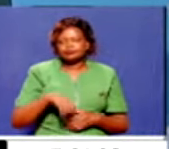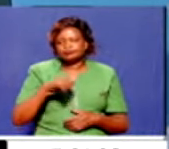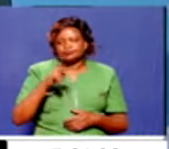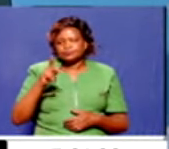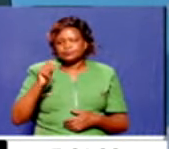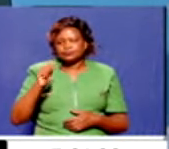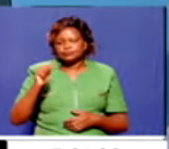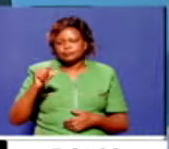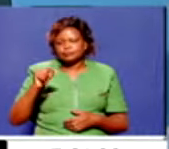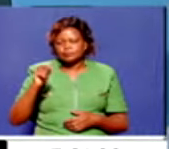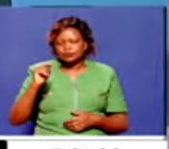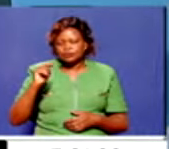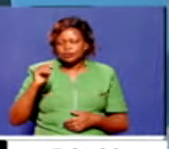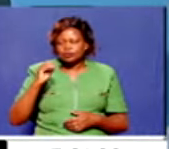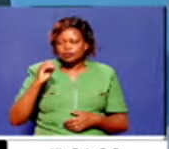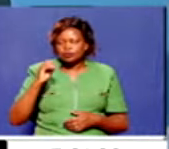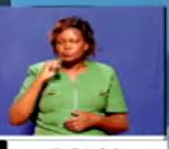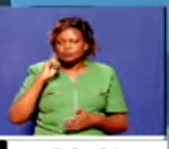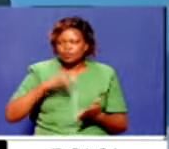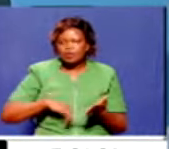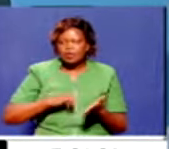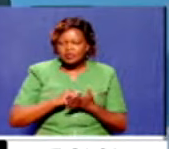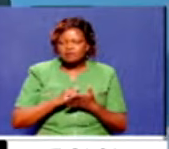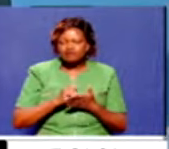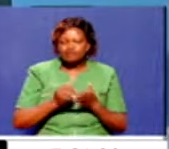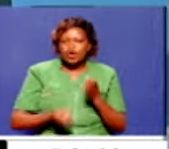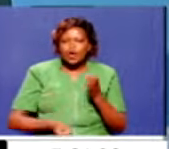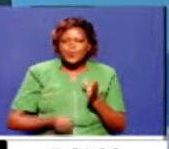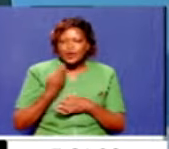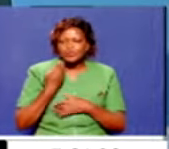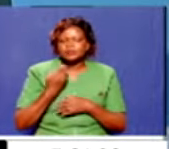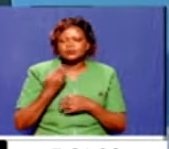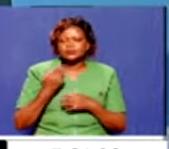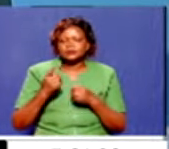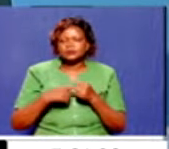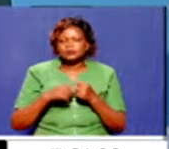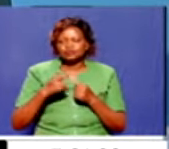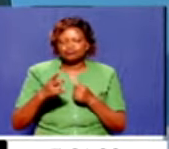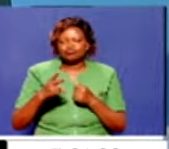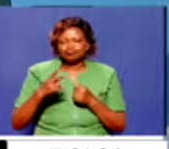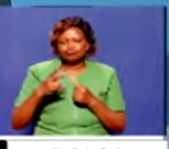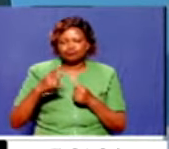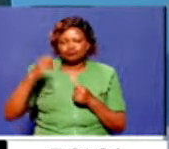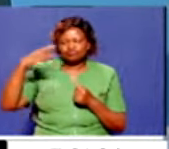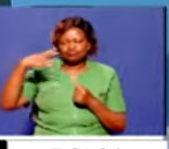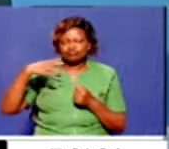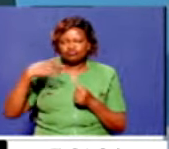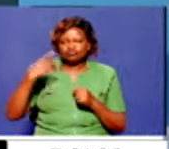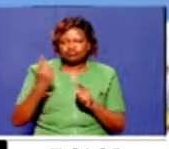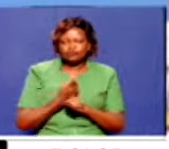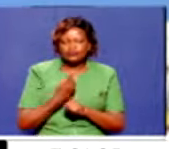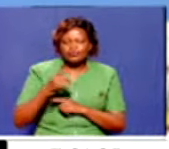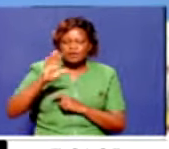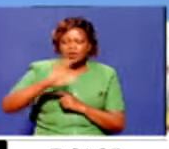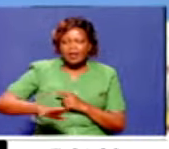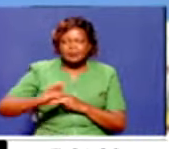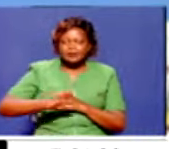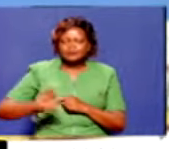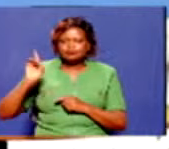amesema kwa sasa kampuni hiyo inazalisha megawati 26 za kawi katika maeneo ya Paka na Korosi.